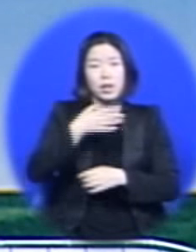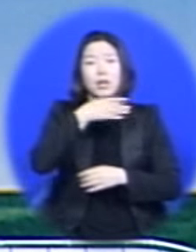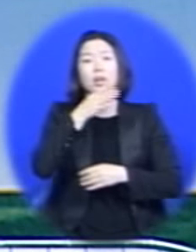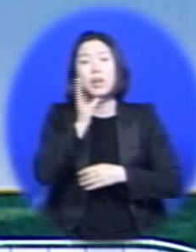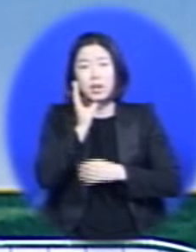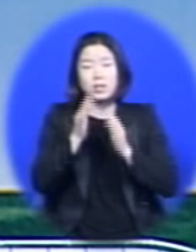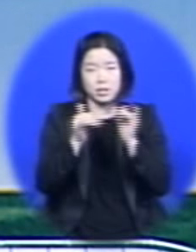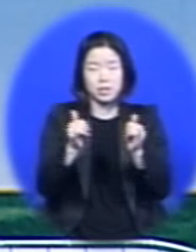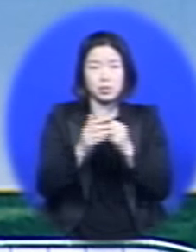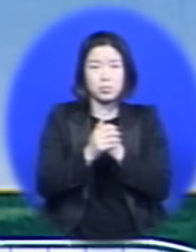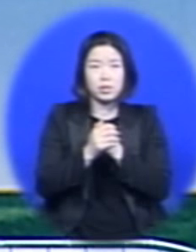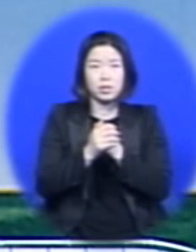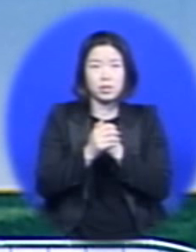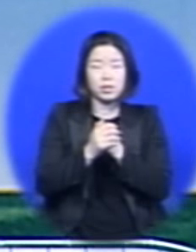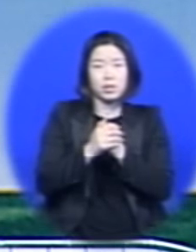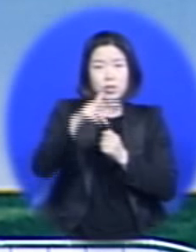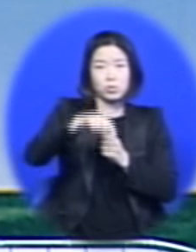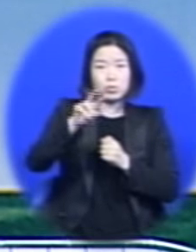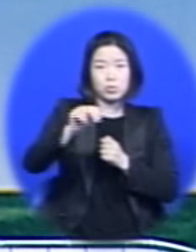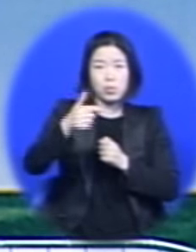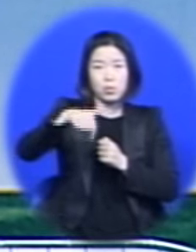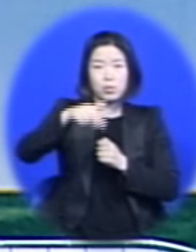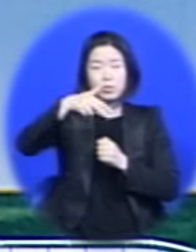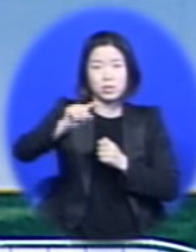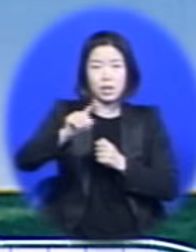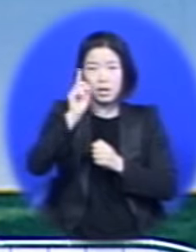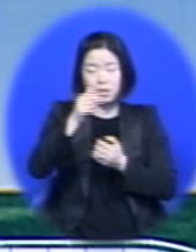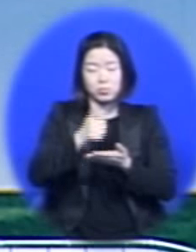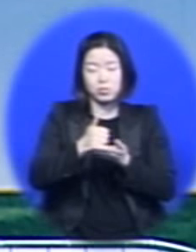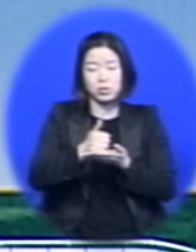노인분이 주목자 한 분이 거기서 구걸을 하고 있더래요.